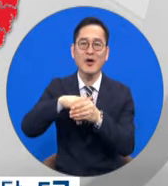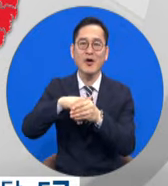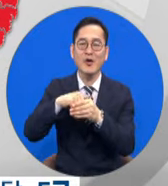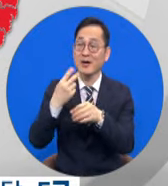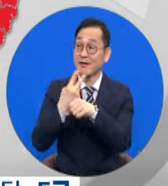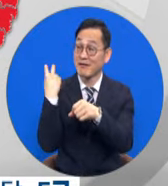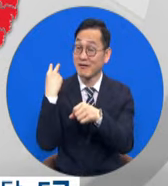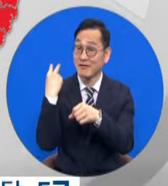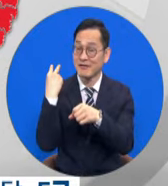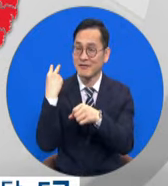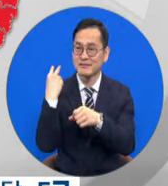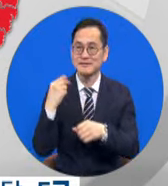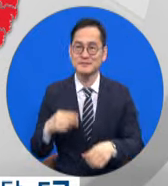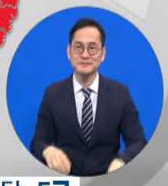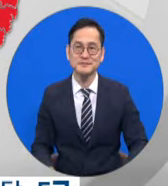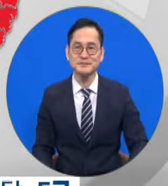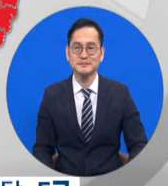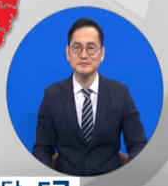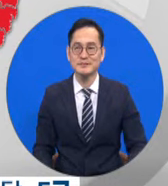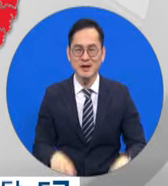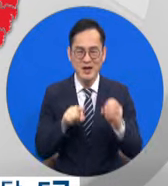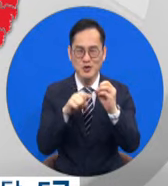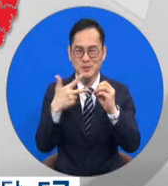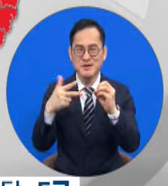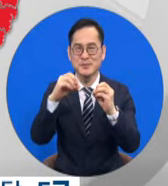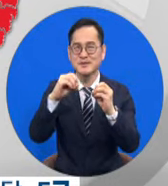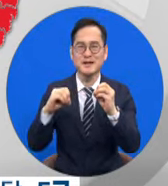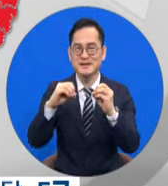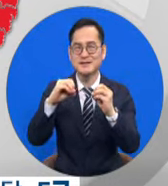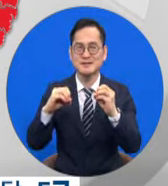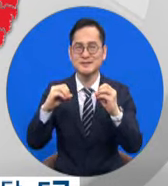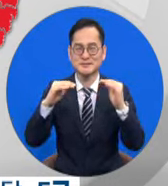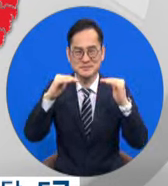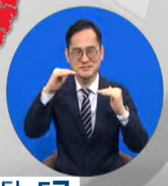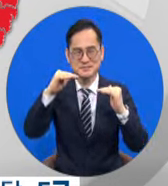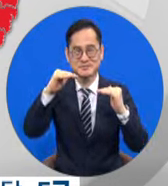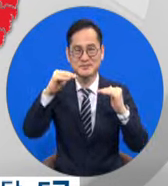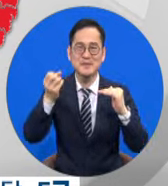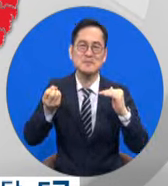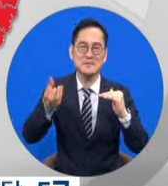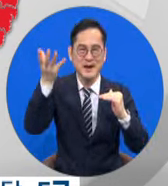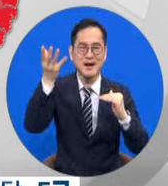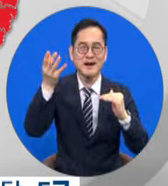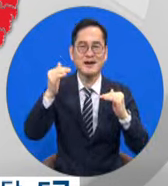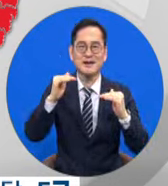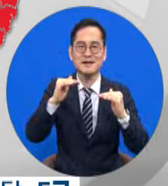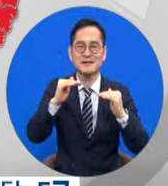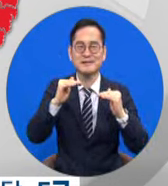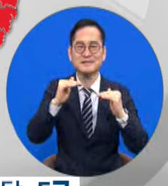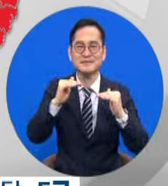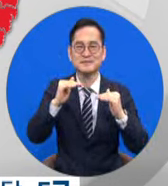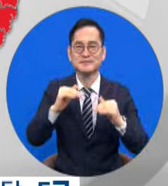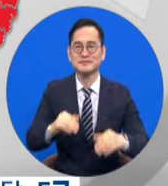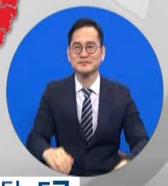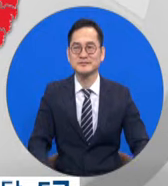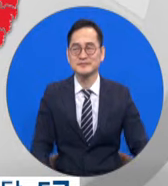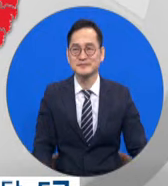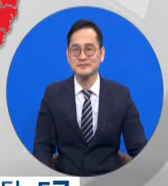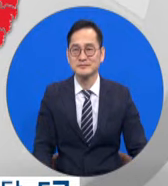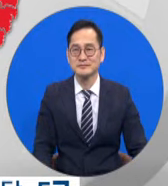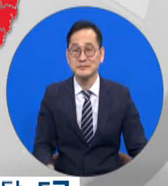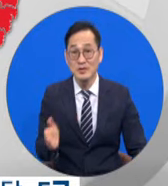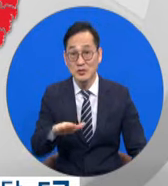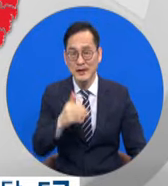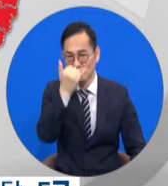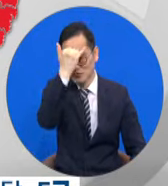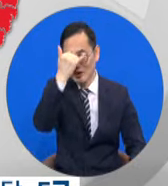0.7%포인트 차이 아슬아슬한 승부였긴 했습니다만 이 충청 지역